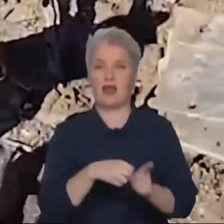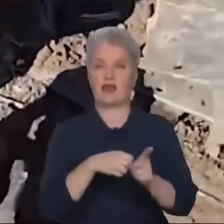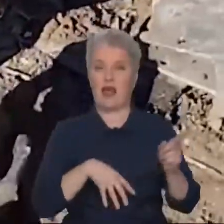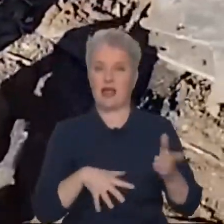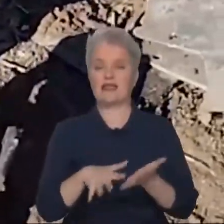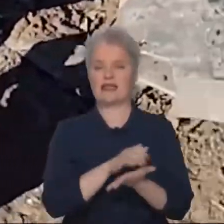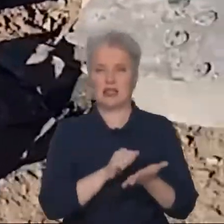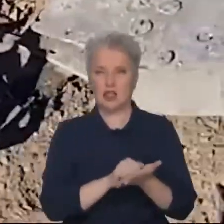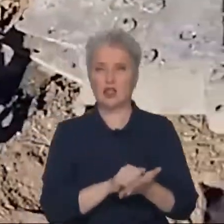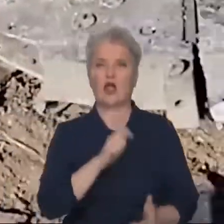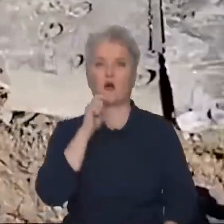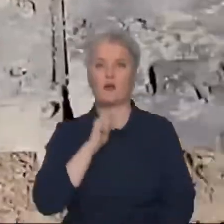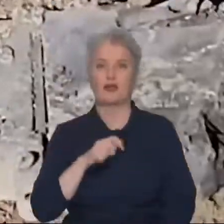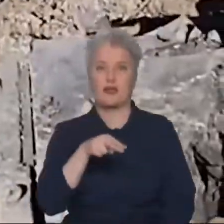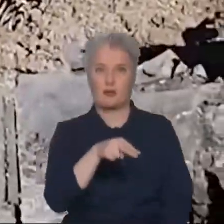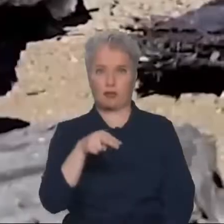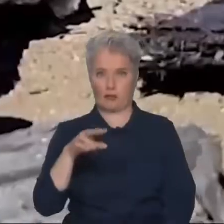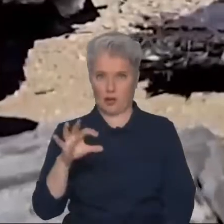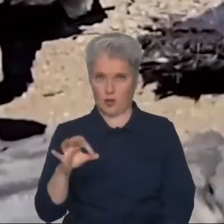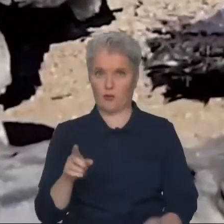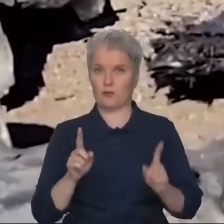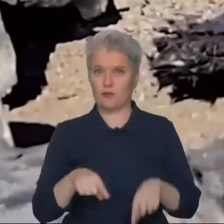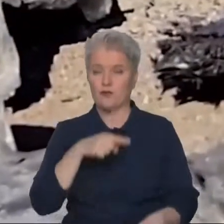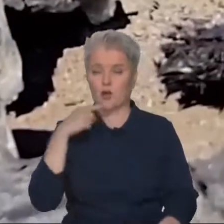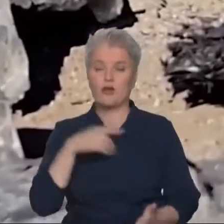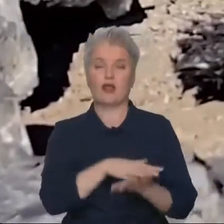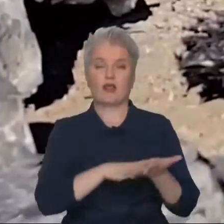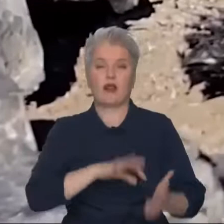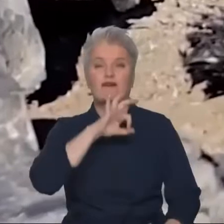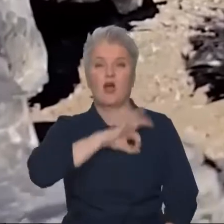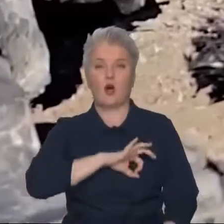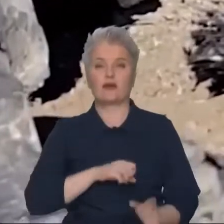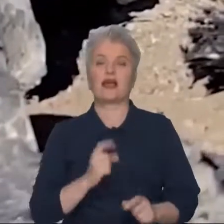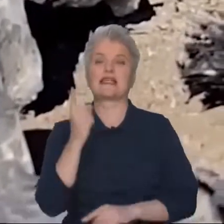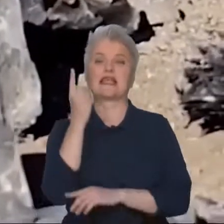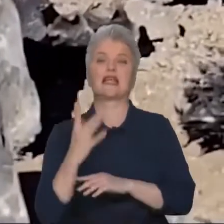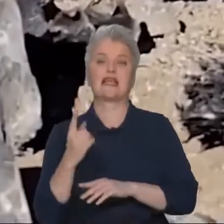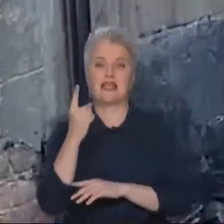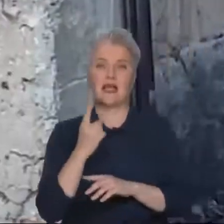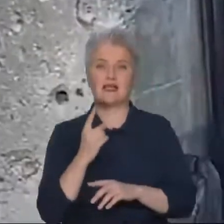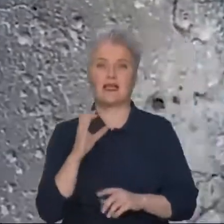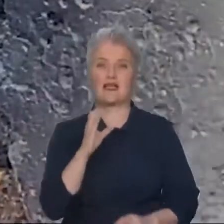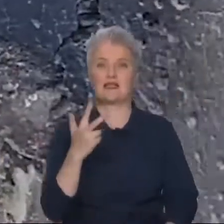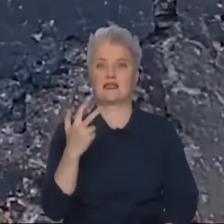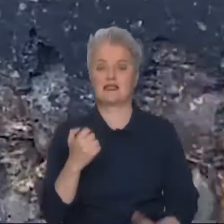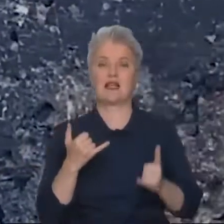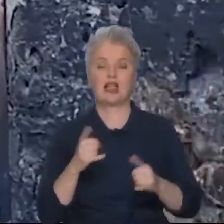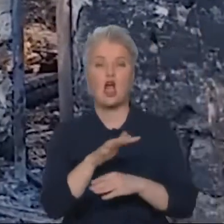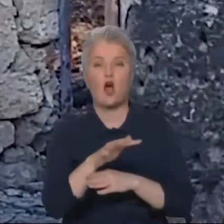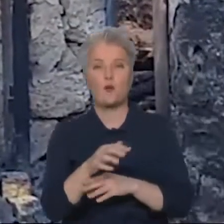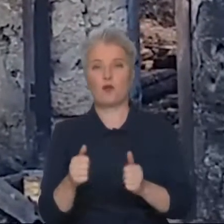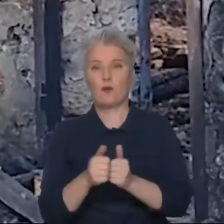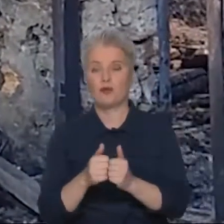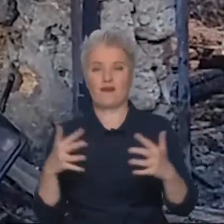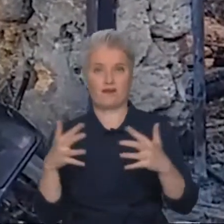ППО, повідомило командування повітряних сил. Також росіяни і надалі використовують зенітні ракети С-300 для обстрілу прифронтової